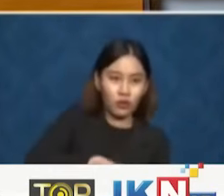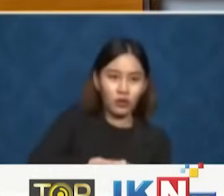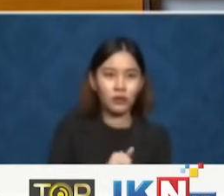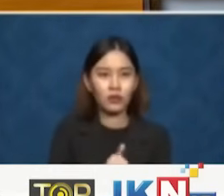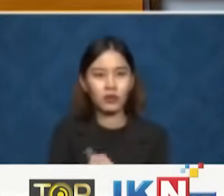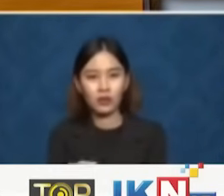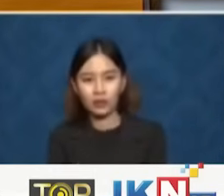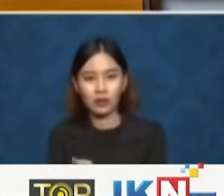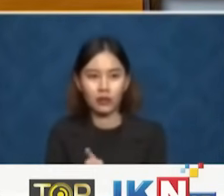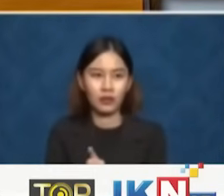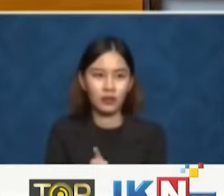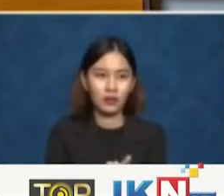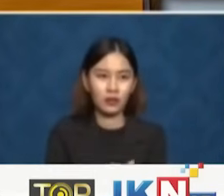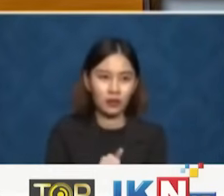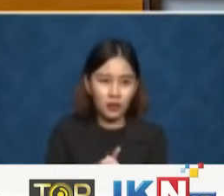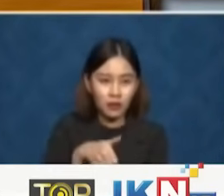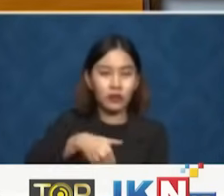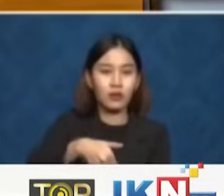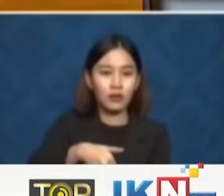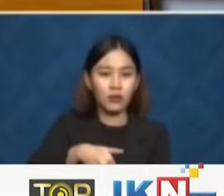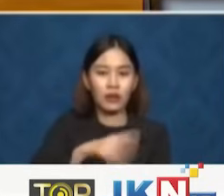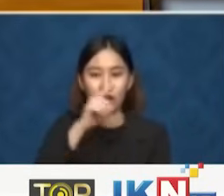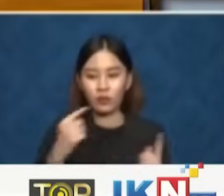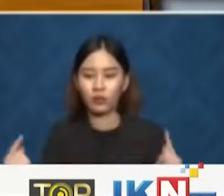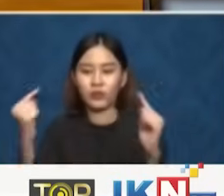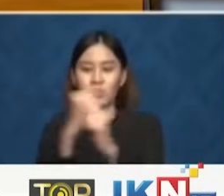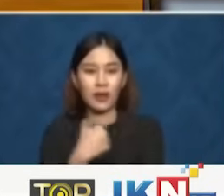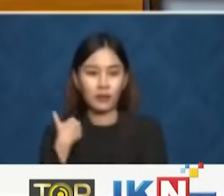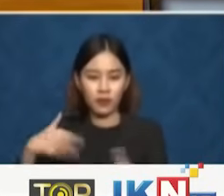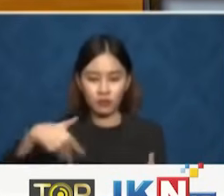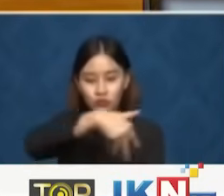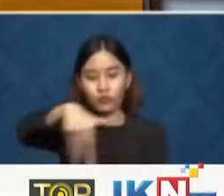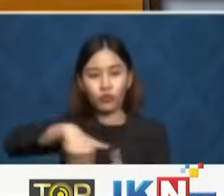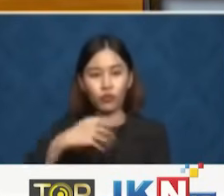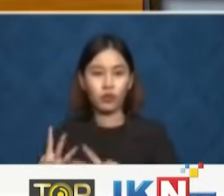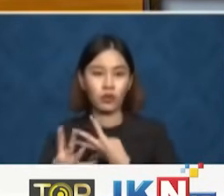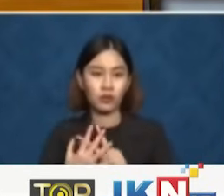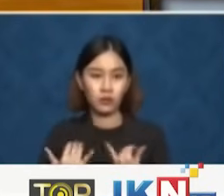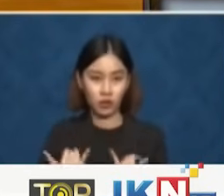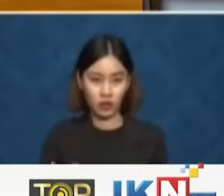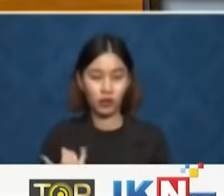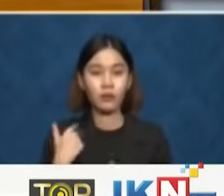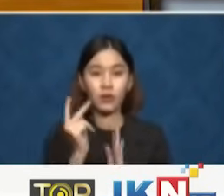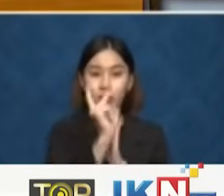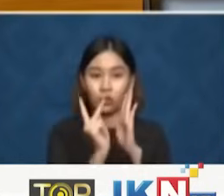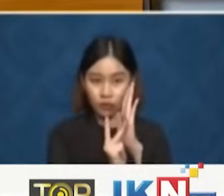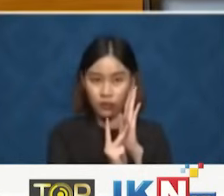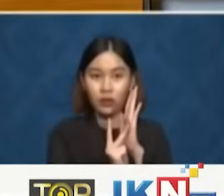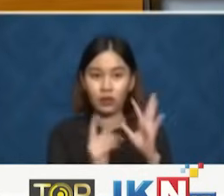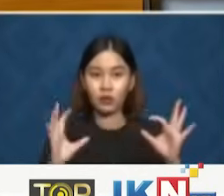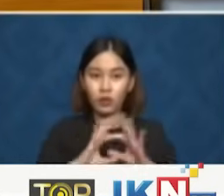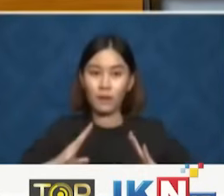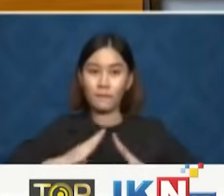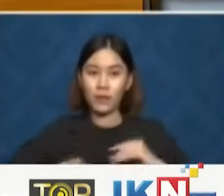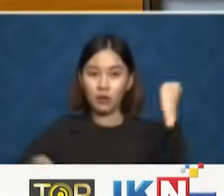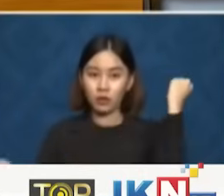ช่นเดียวกันส่วนเรื่องของการประเมินเงื่อนไขของการพักโทษจะต้องมีความเห็นของผู้ประกอบวิชาชีพพยาบาลอย่างน้อย2คนความ